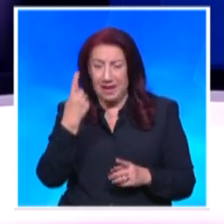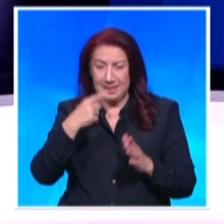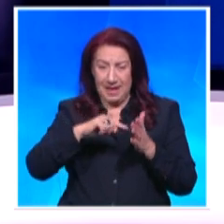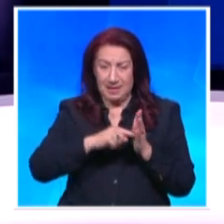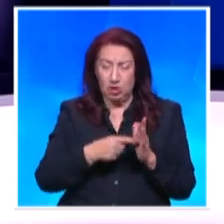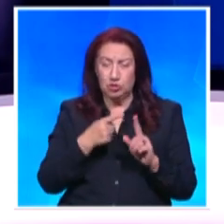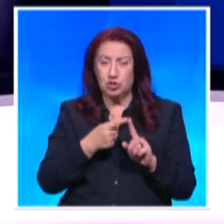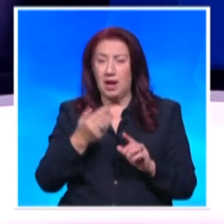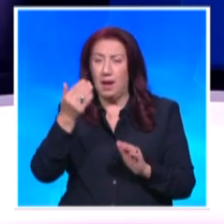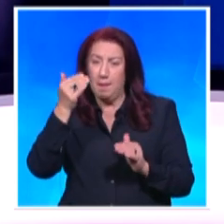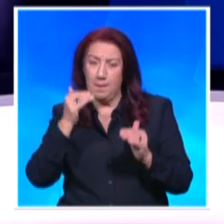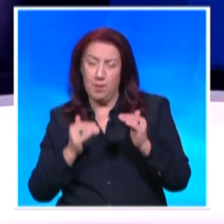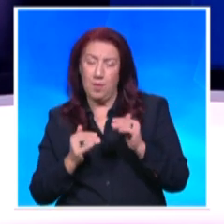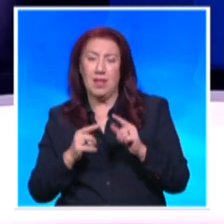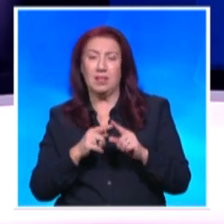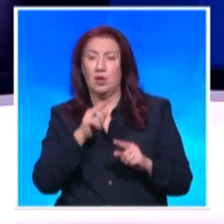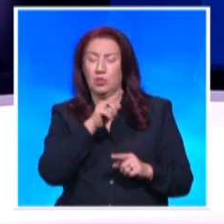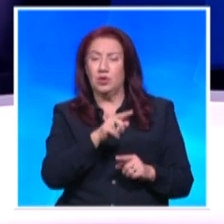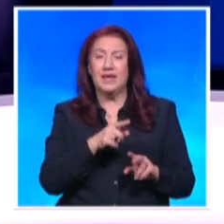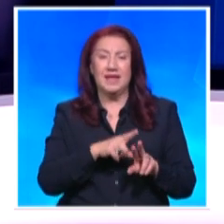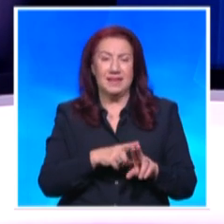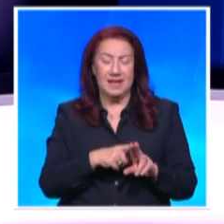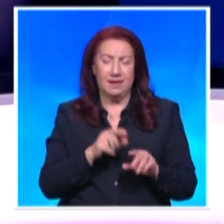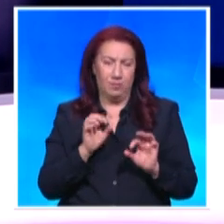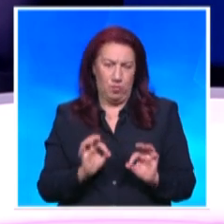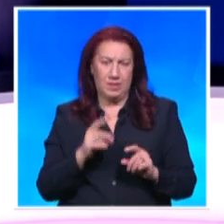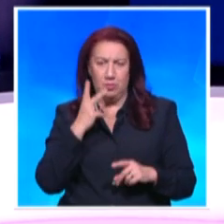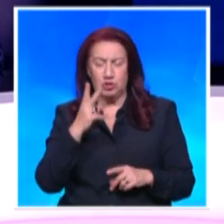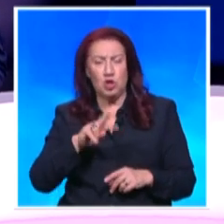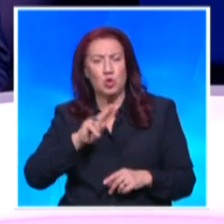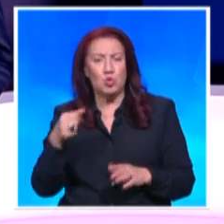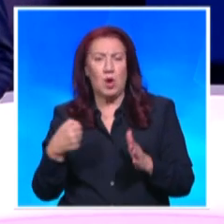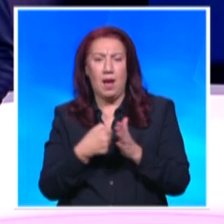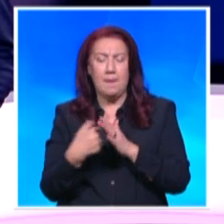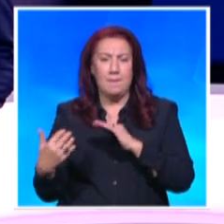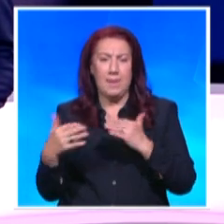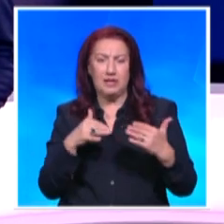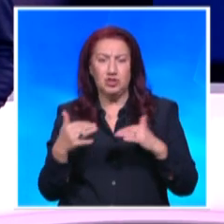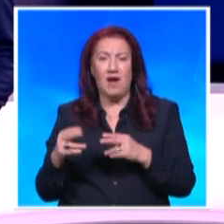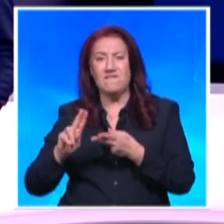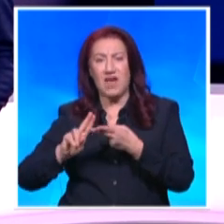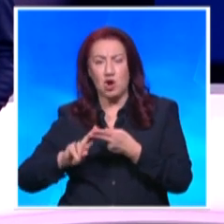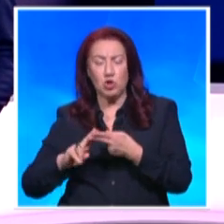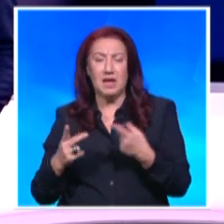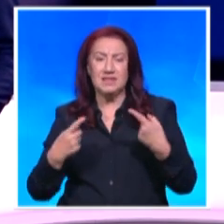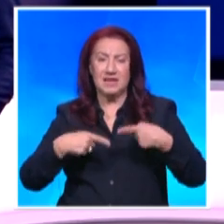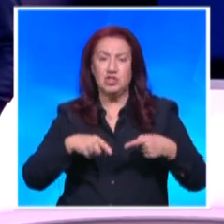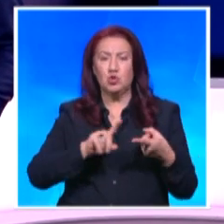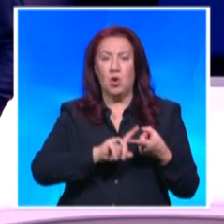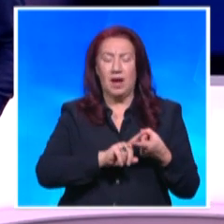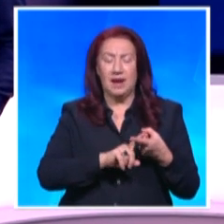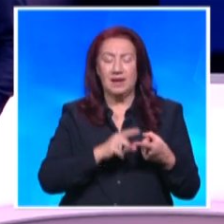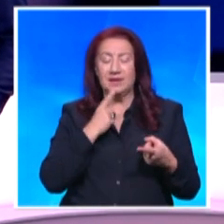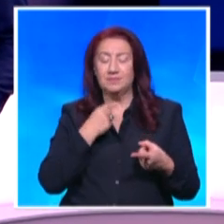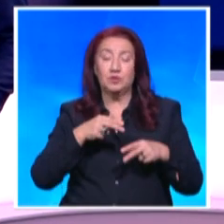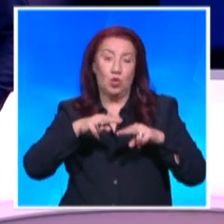по-малко. В момента в ефира на Ринг може да гледате друг сблъсък от Италия. Верона и Калери играят в пряк спор за оставане